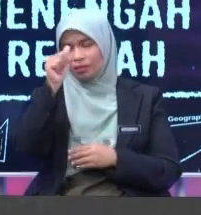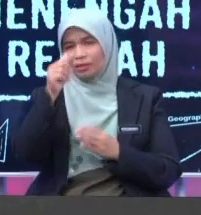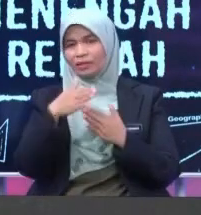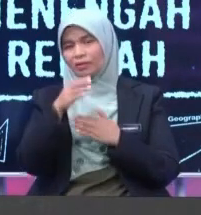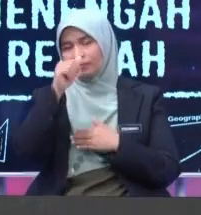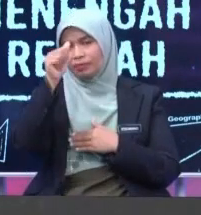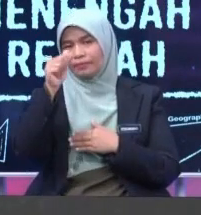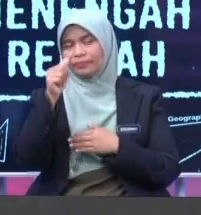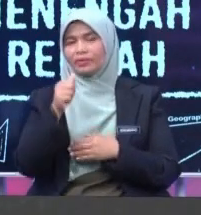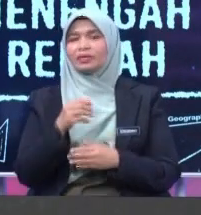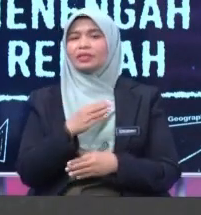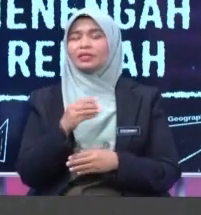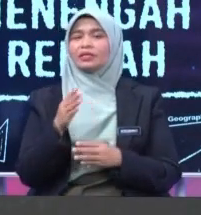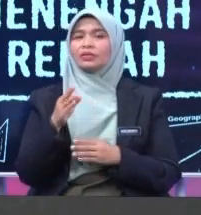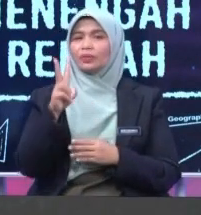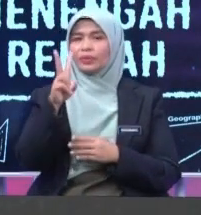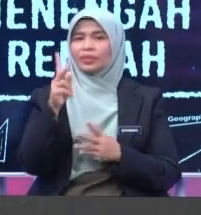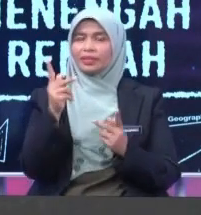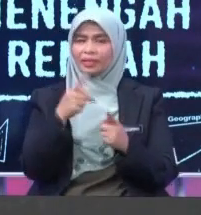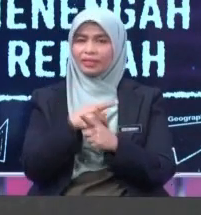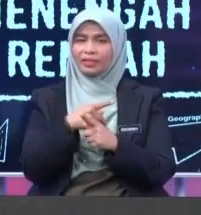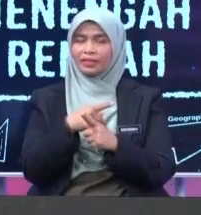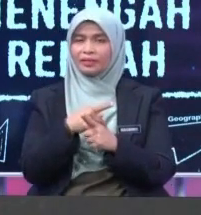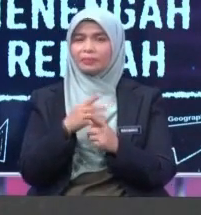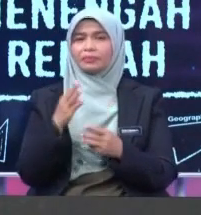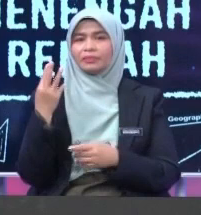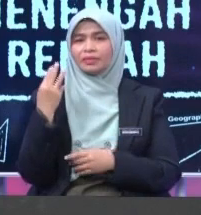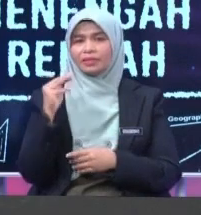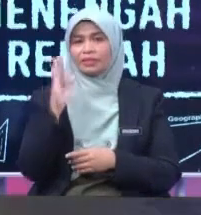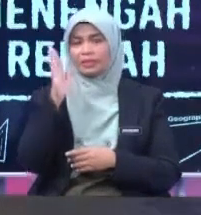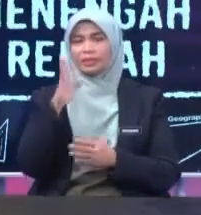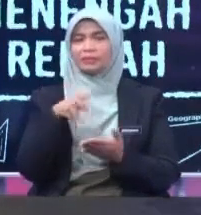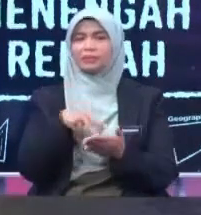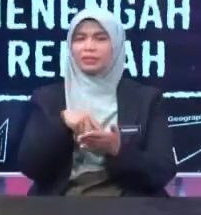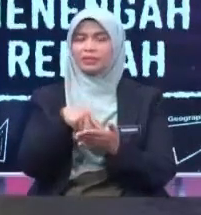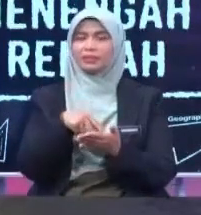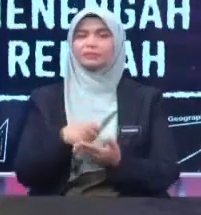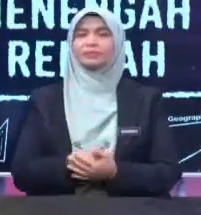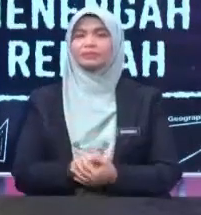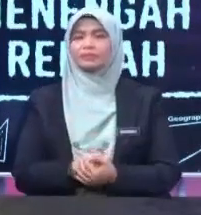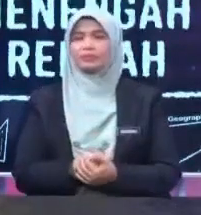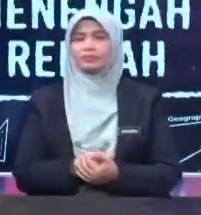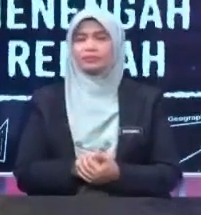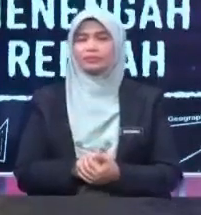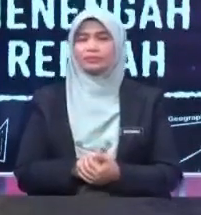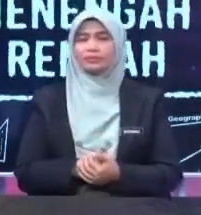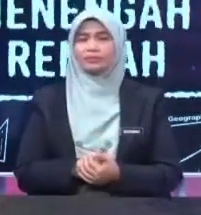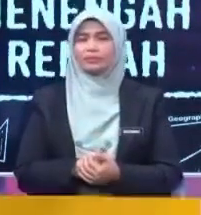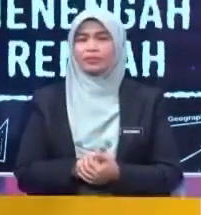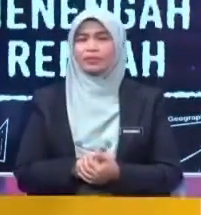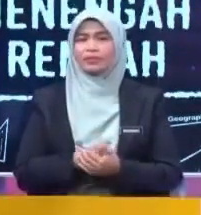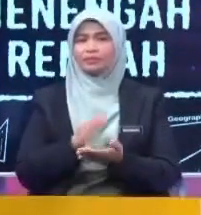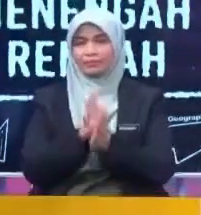dengan serta-merta mereka bangun berdiri menunggu. Okay, terima kasih Auni atas bacaan itu tadi. Jadi